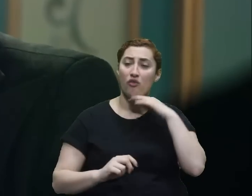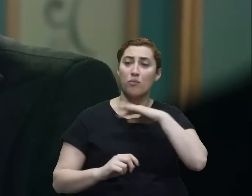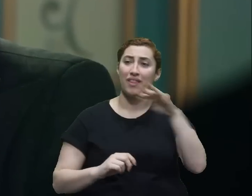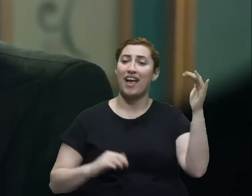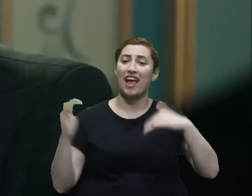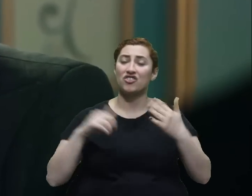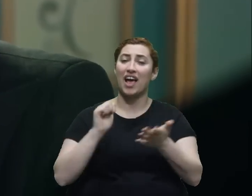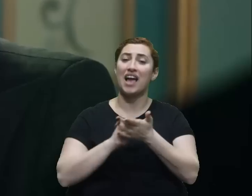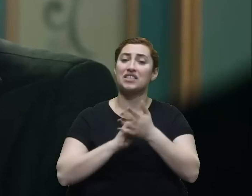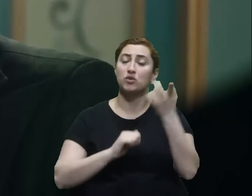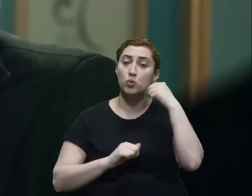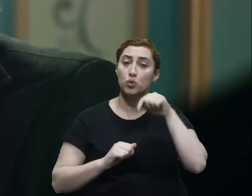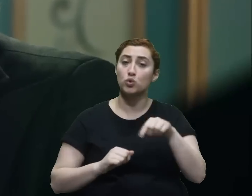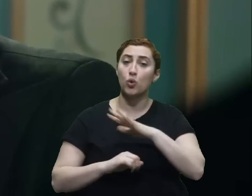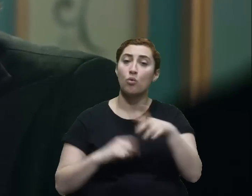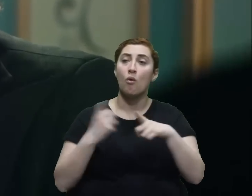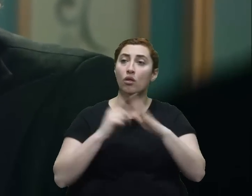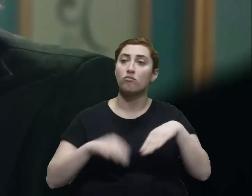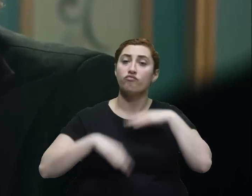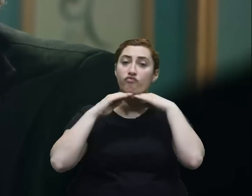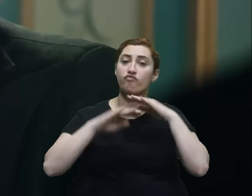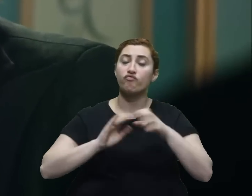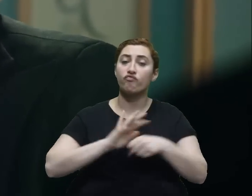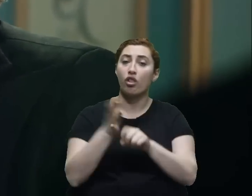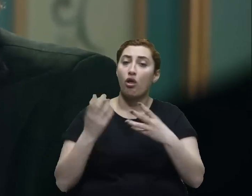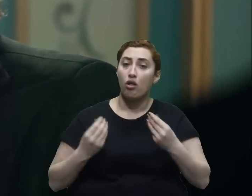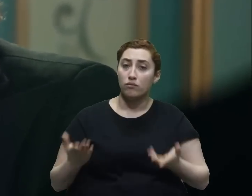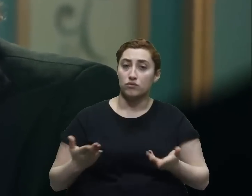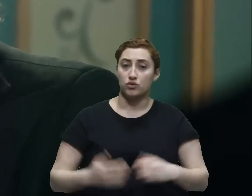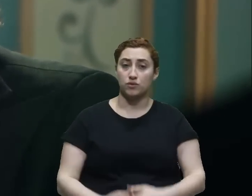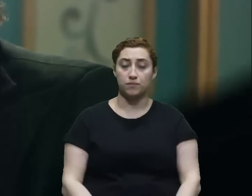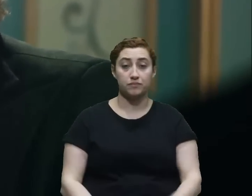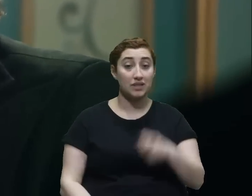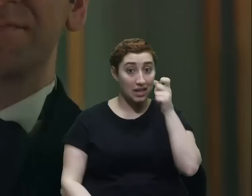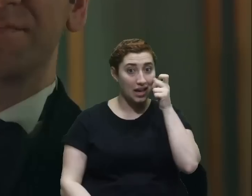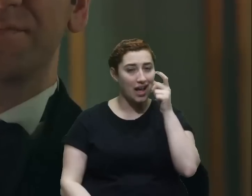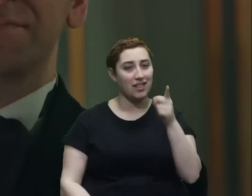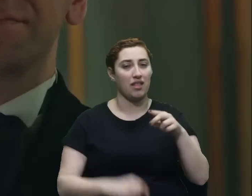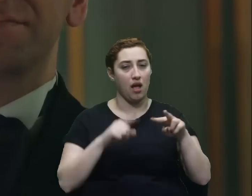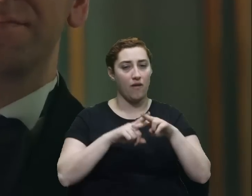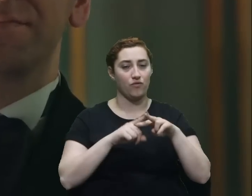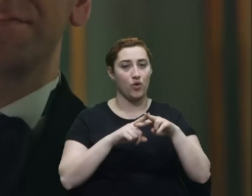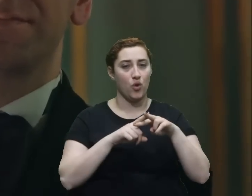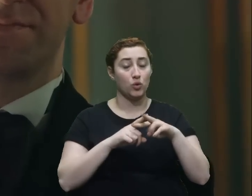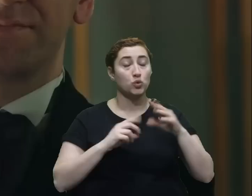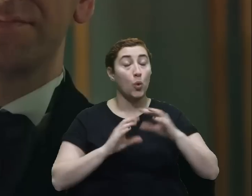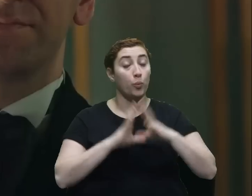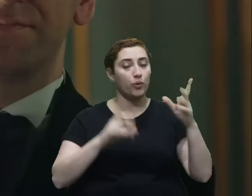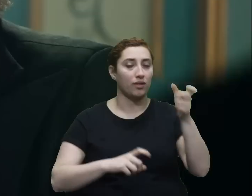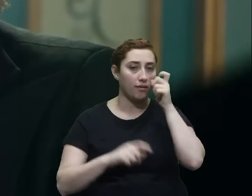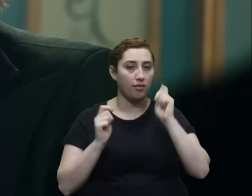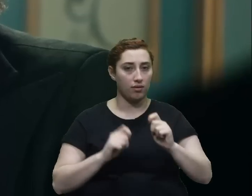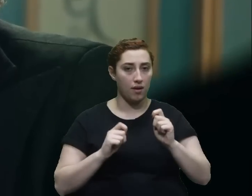Avrupa'dan gelecek gazetecilerden dolayı tüm oteller dolmuş durumda. Dikkat Anton. Azami dikkat.